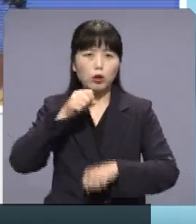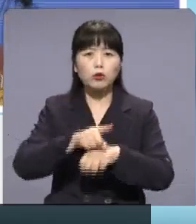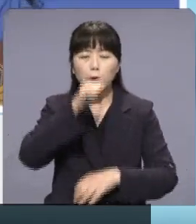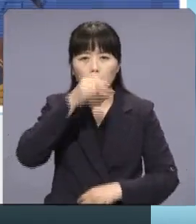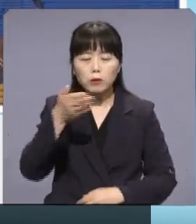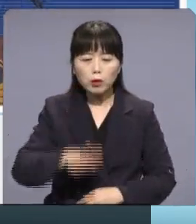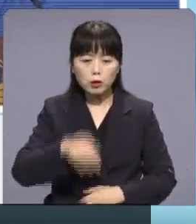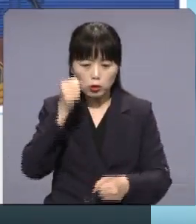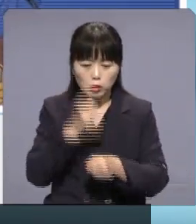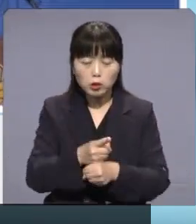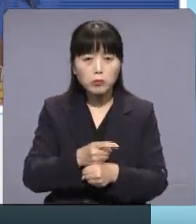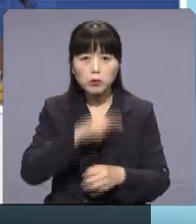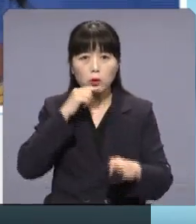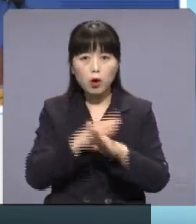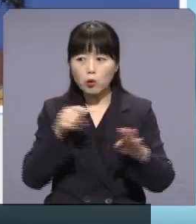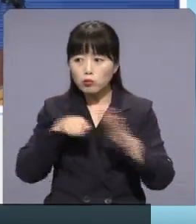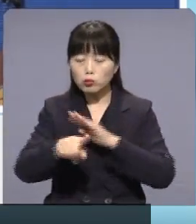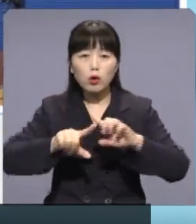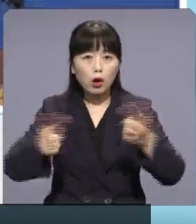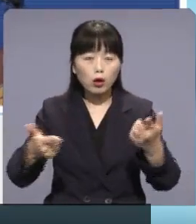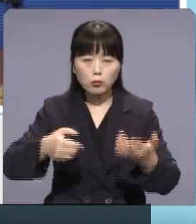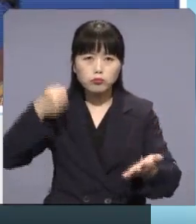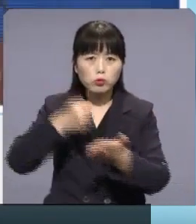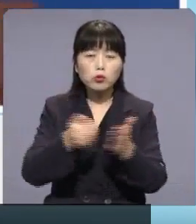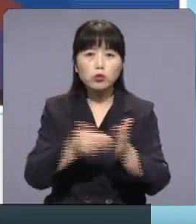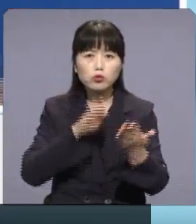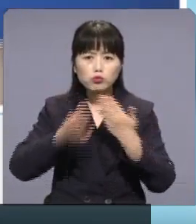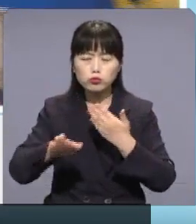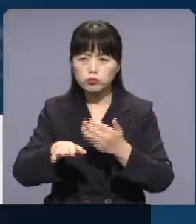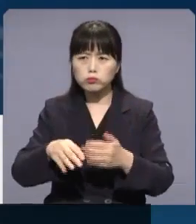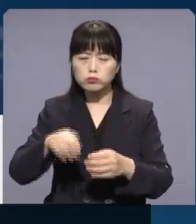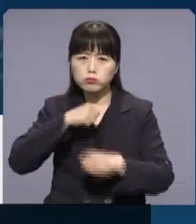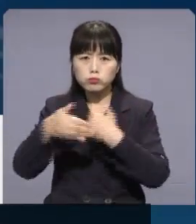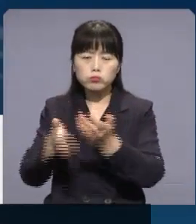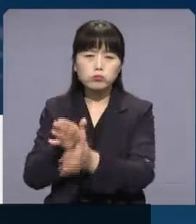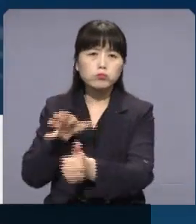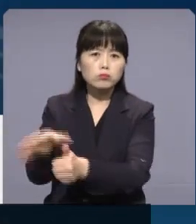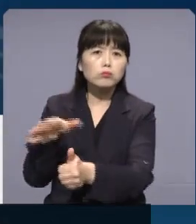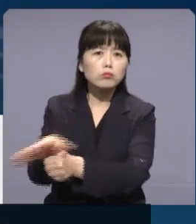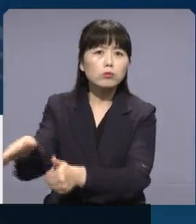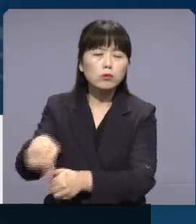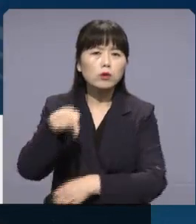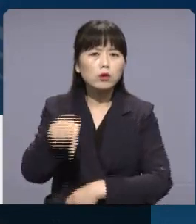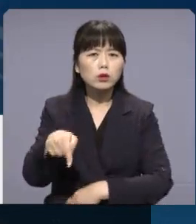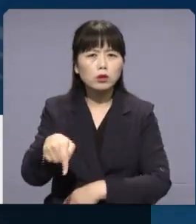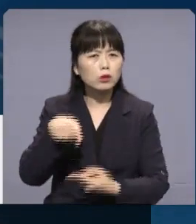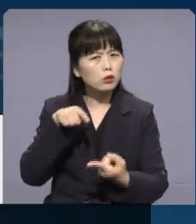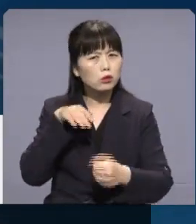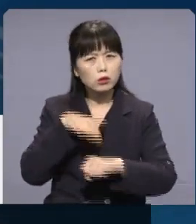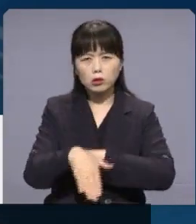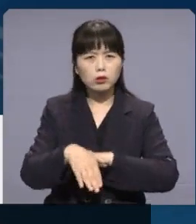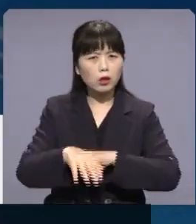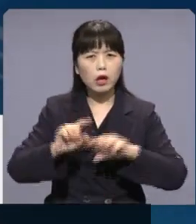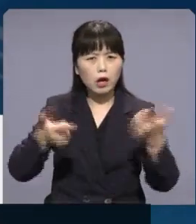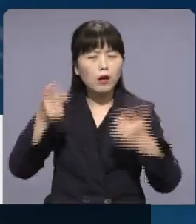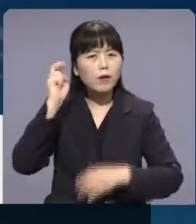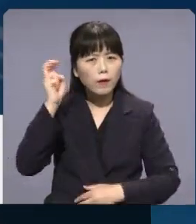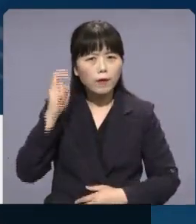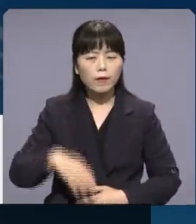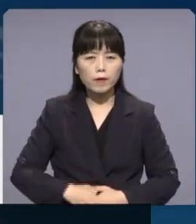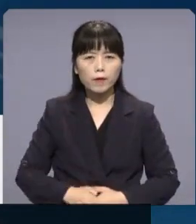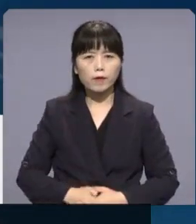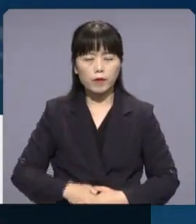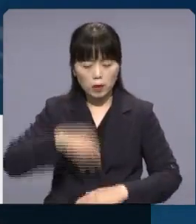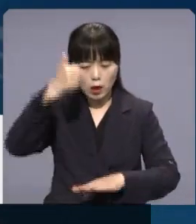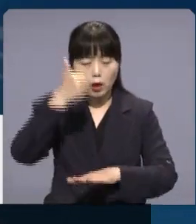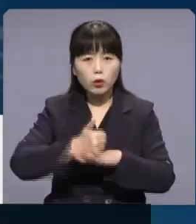그게 아니라 이미 다 월북 아니라고 단정해놓고 난 다음에 막 몰아세운단 말이에요. 이런 식으로 가는 게 이게 맞습니까? 이렇게 해버리면요.